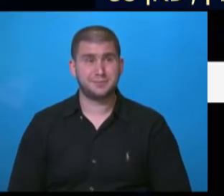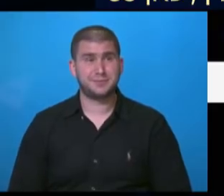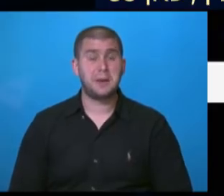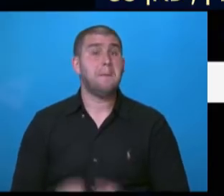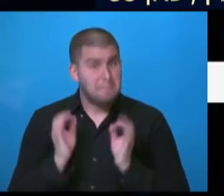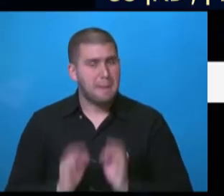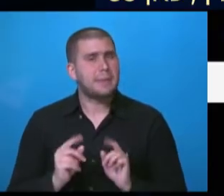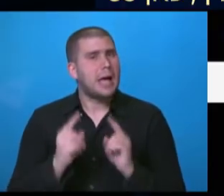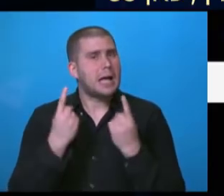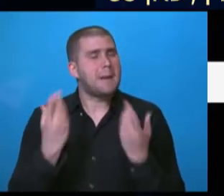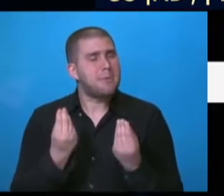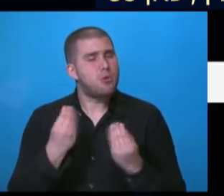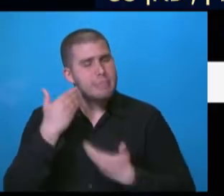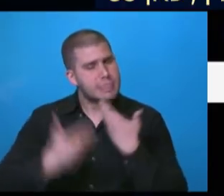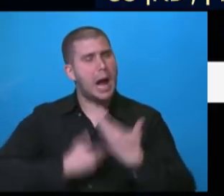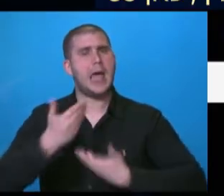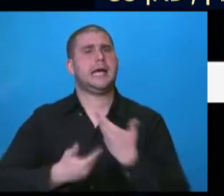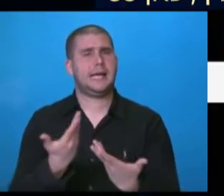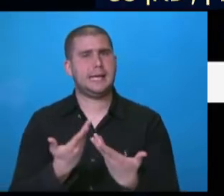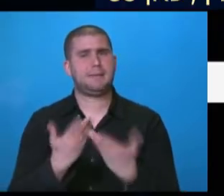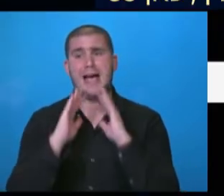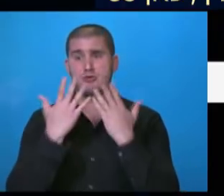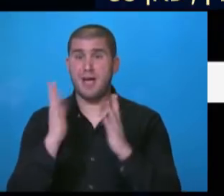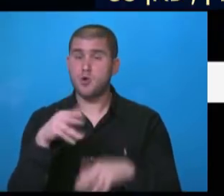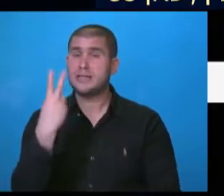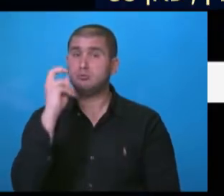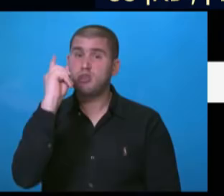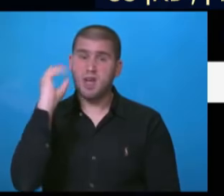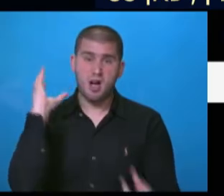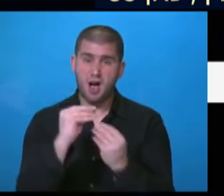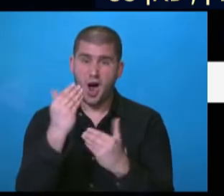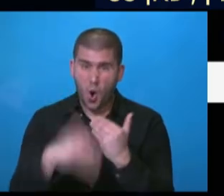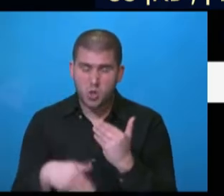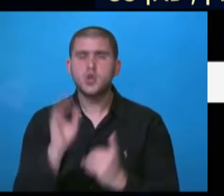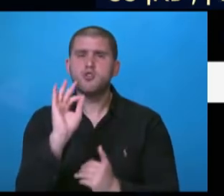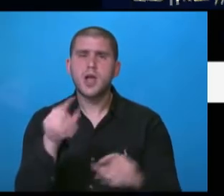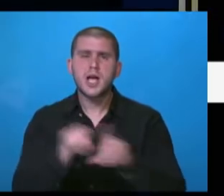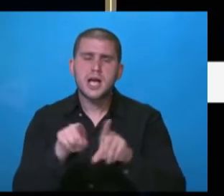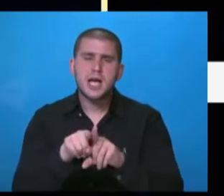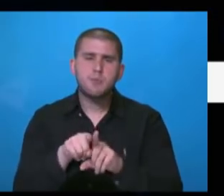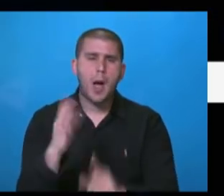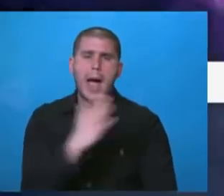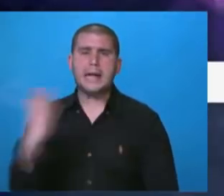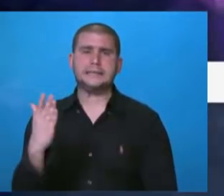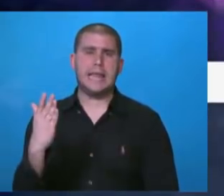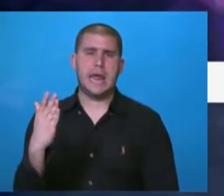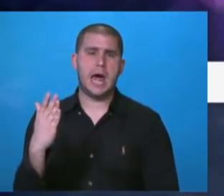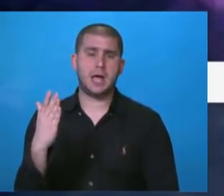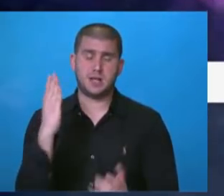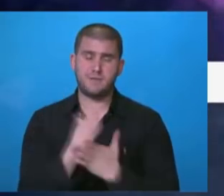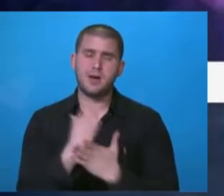באמת קרה איזשהו תהליך בעשור, אפילו בשני העשורים האחרונים, של מעין הקצנה בין